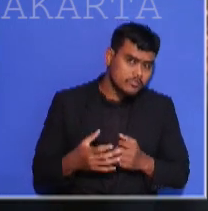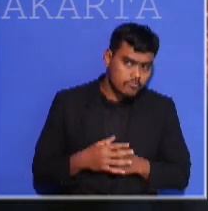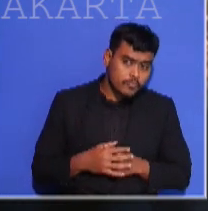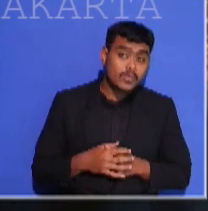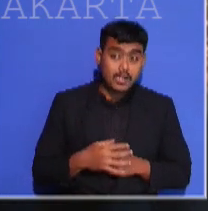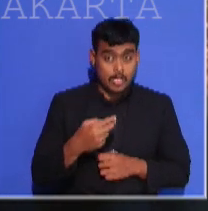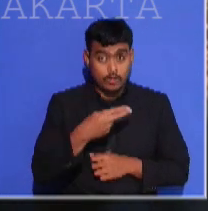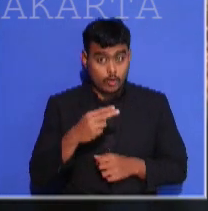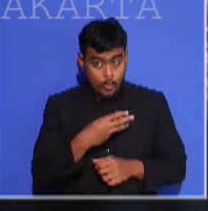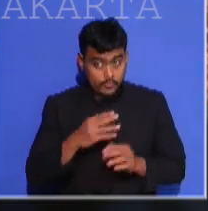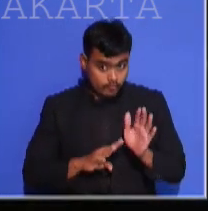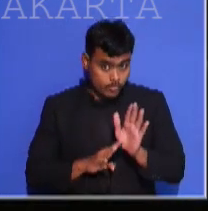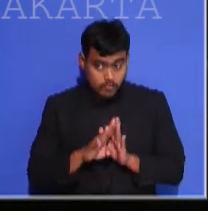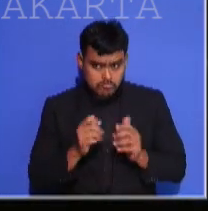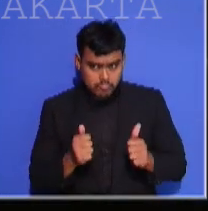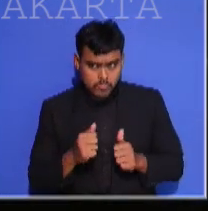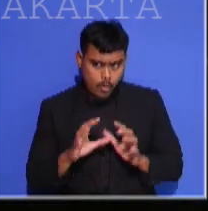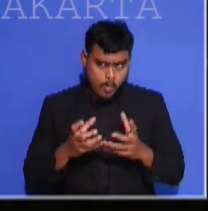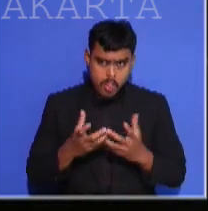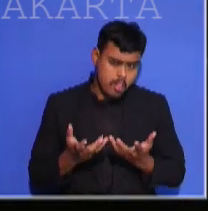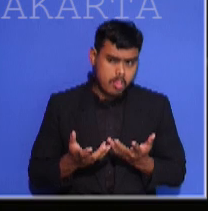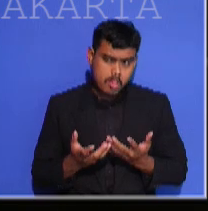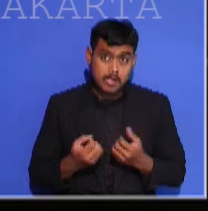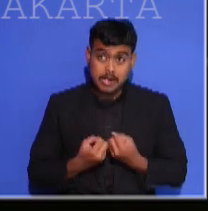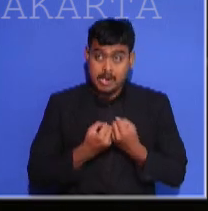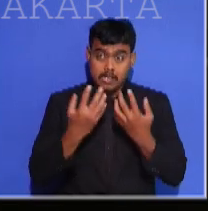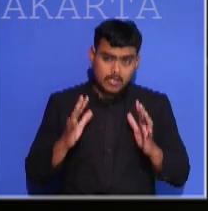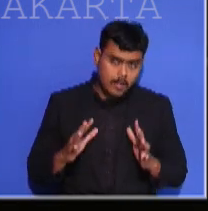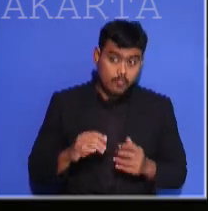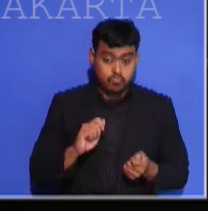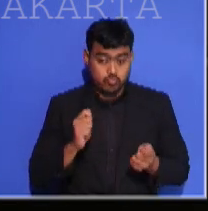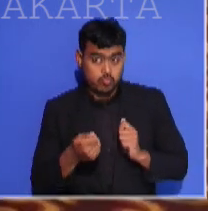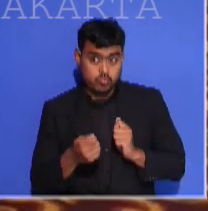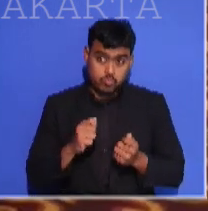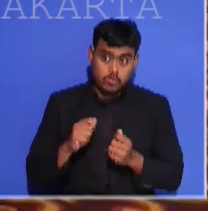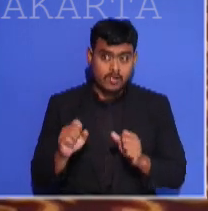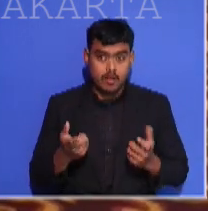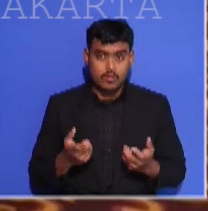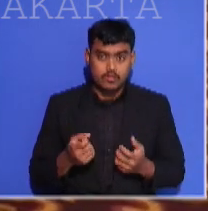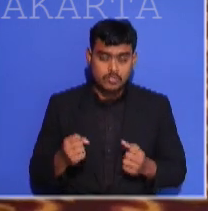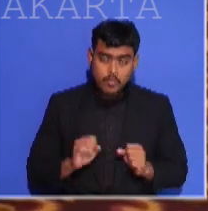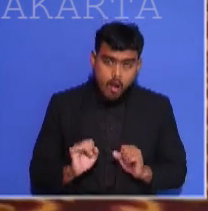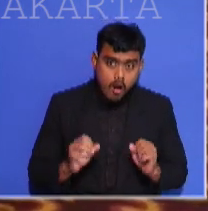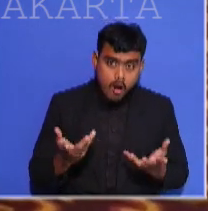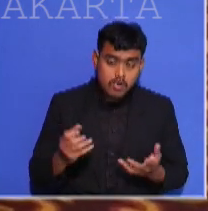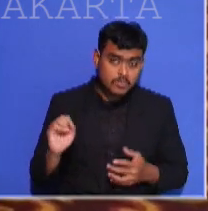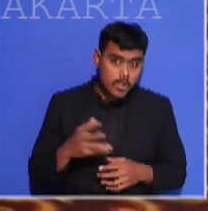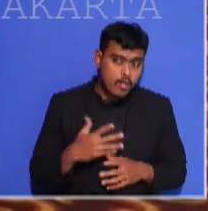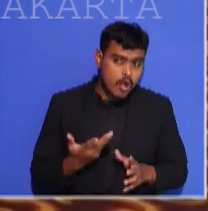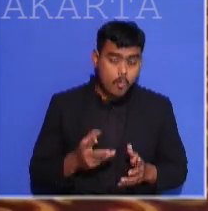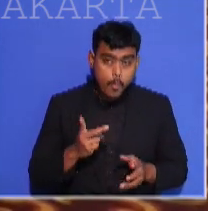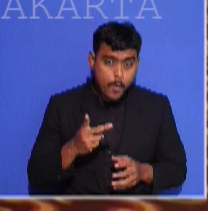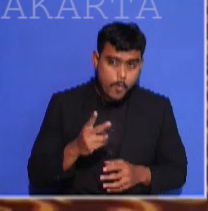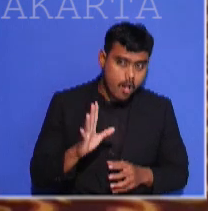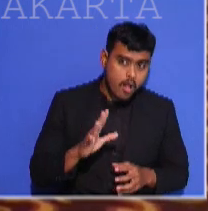tengah ketidakpastian global saat ini merupakan model untuk melakukan transformasi segera. Transformasi ekonomi Indonesia terdiri dari